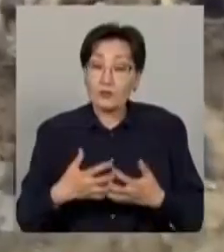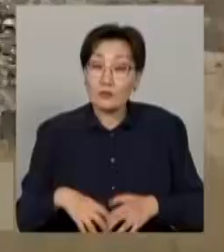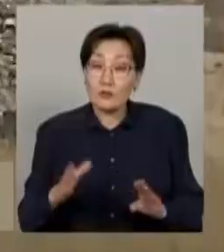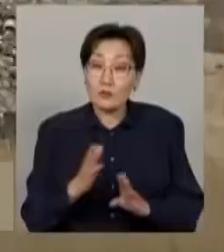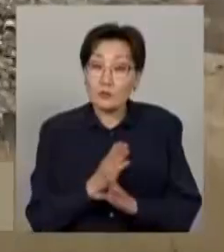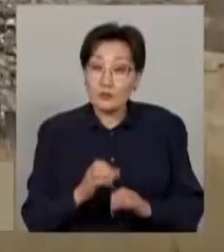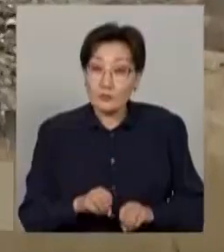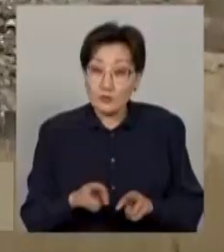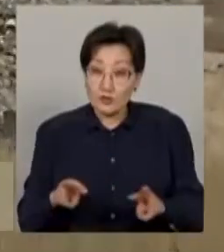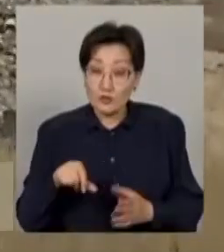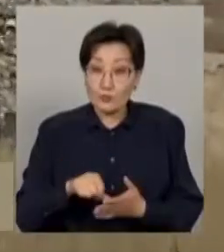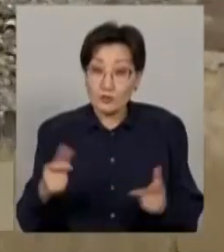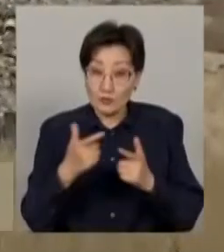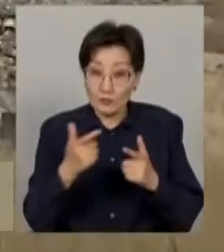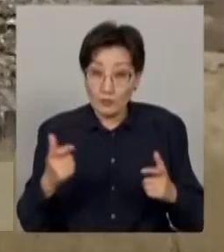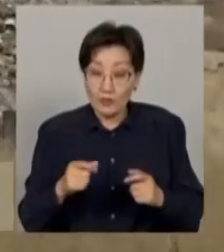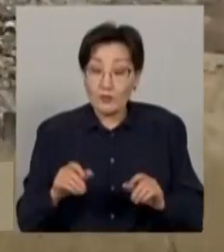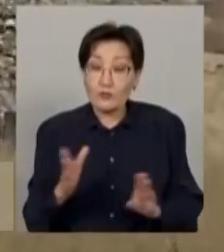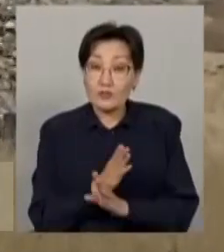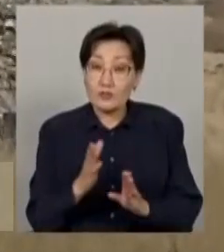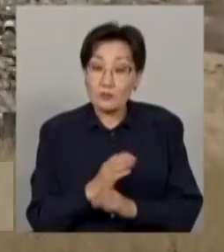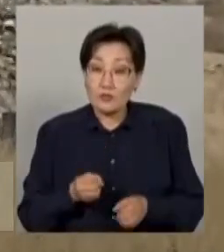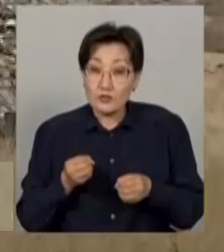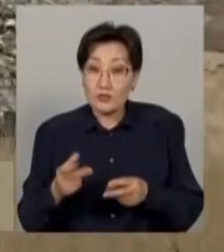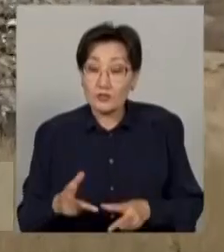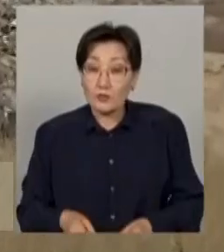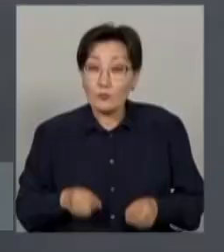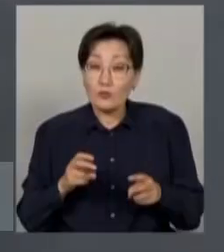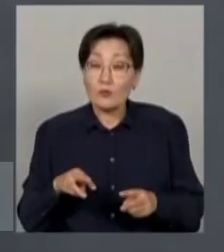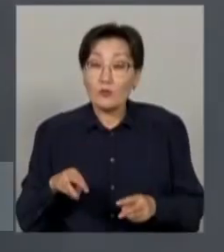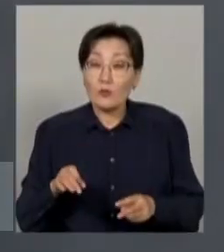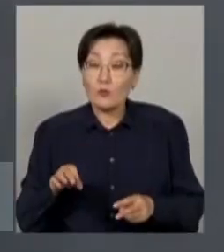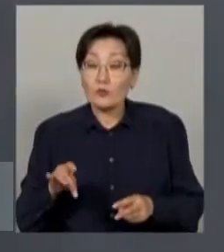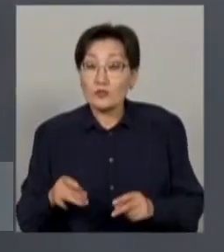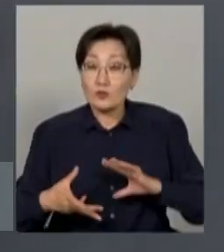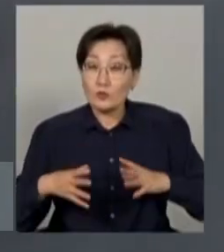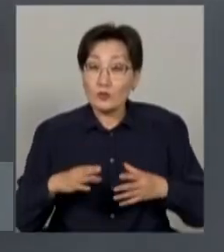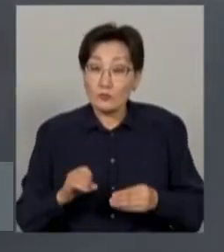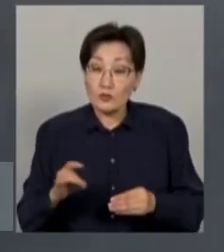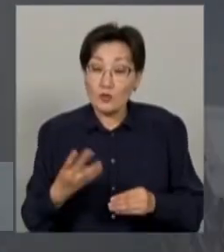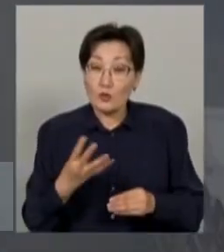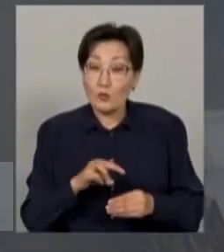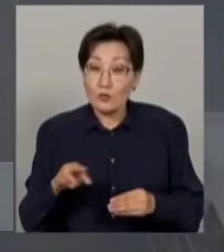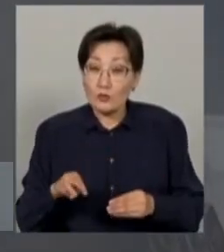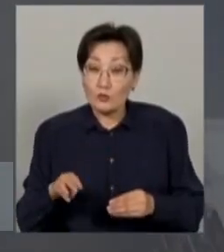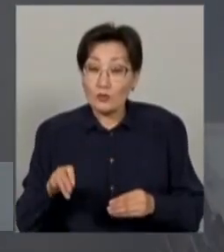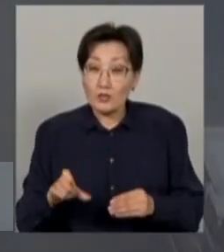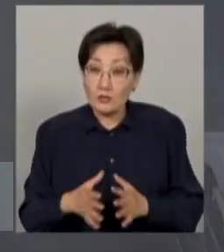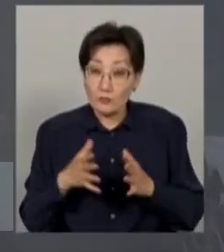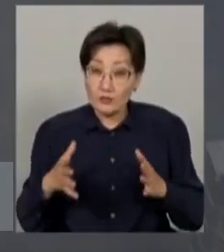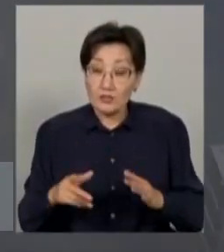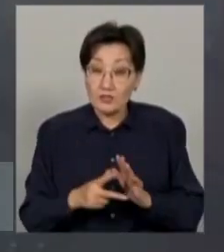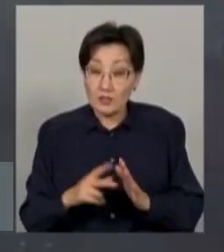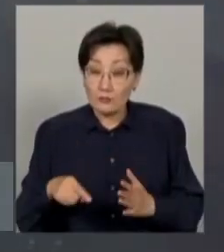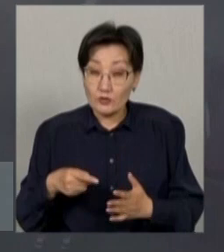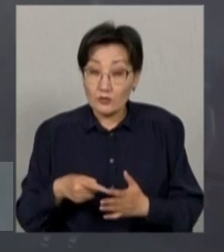Экология министрлік өкілінің мәліметінше, қоршаған ортаға тасталған зиянды заттардың жалпы көлемі 4 миллион тоннадан асады. Қазір еліміздің